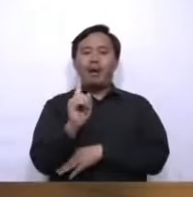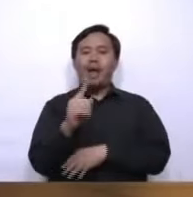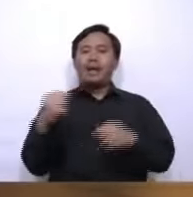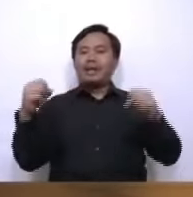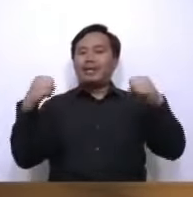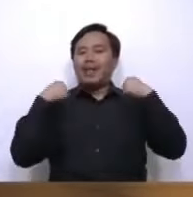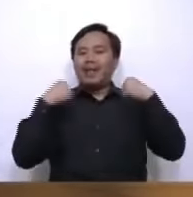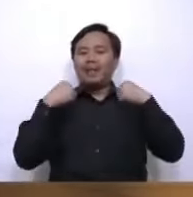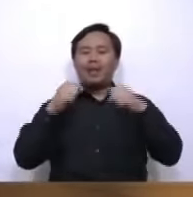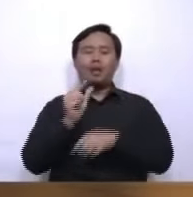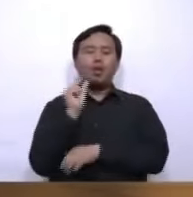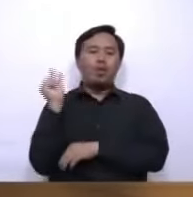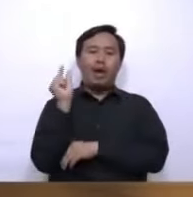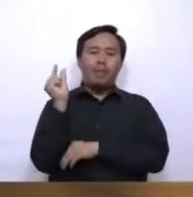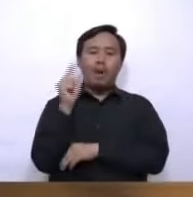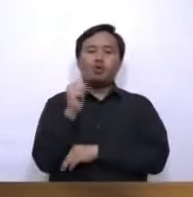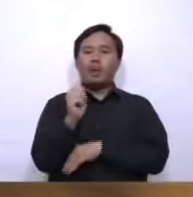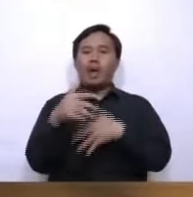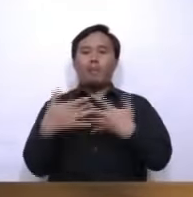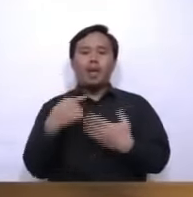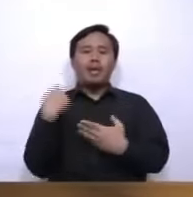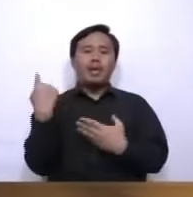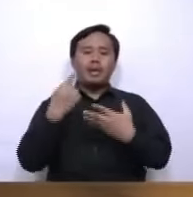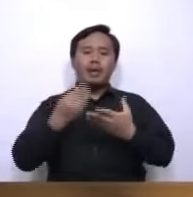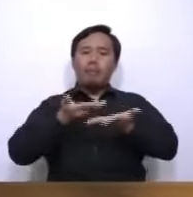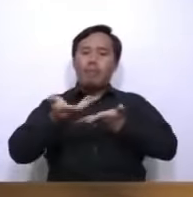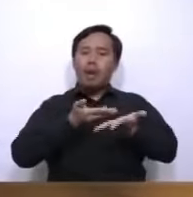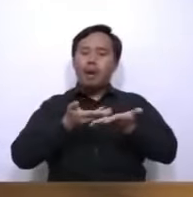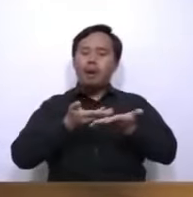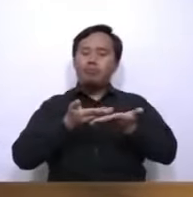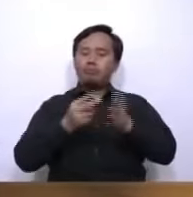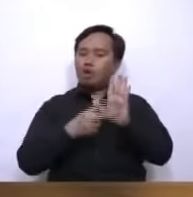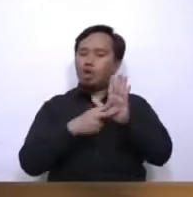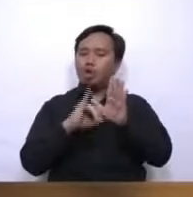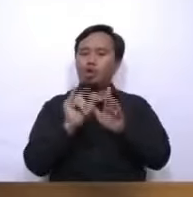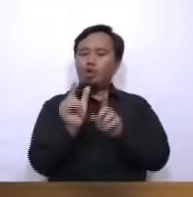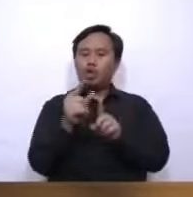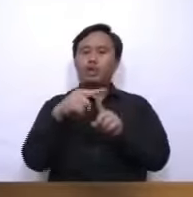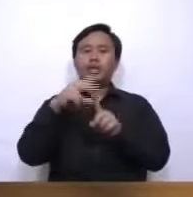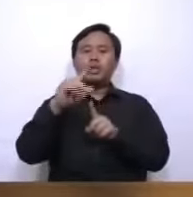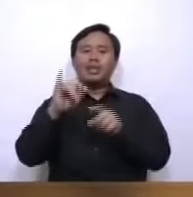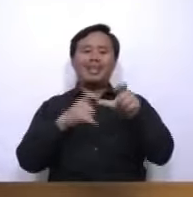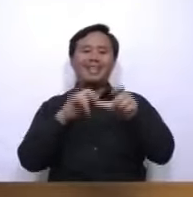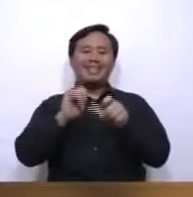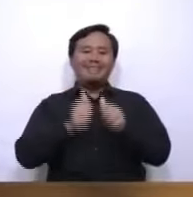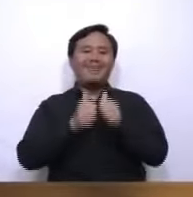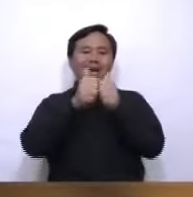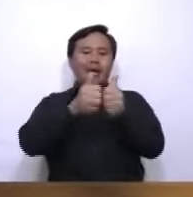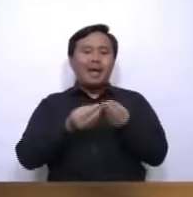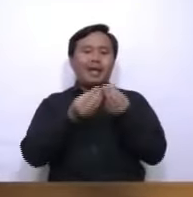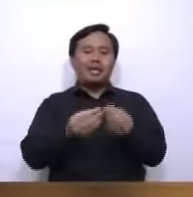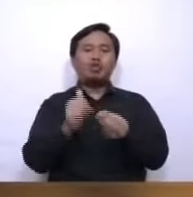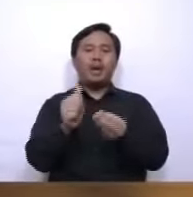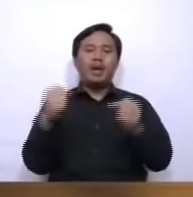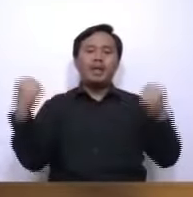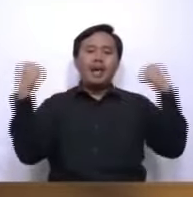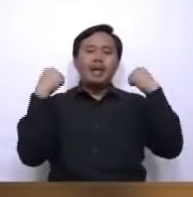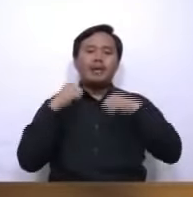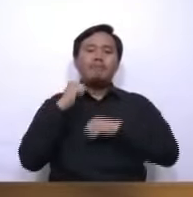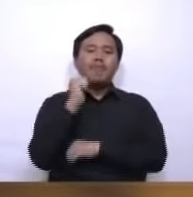pokok utama di dalam rangka bagaimana kita memberikan nutrisi yang baik sehingga kesehatan menjadi sesuatu yang paling